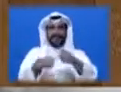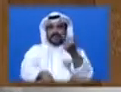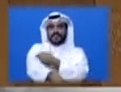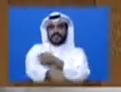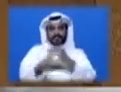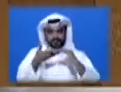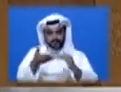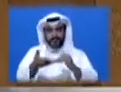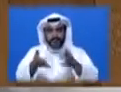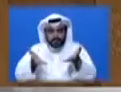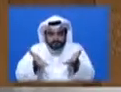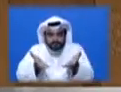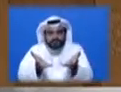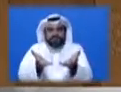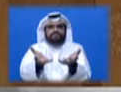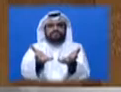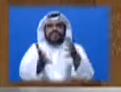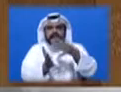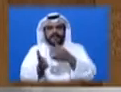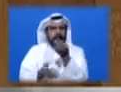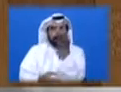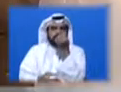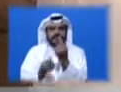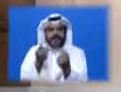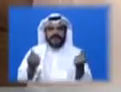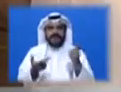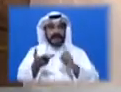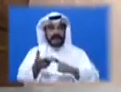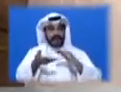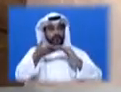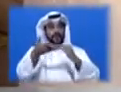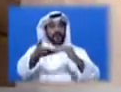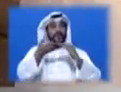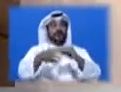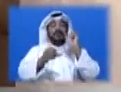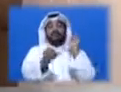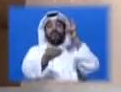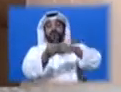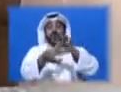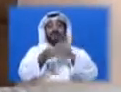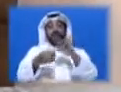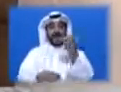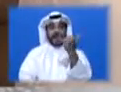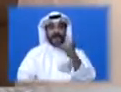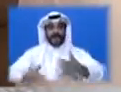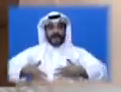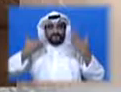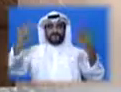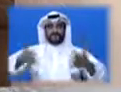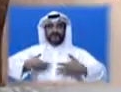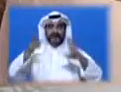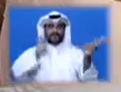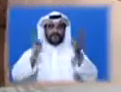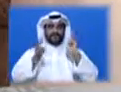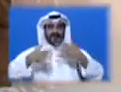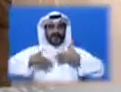الإصلاح الزراعي، الثورة اللي تبنت القومية العربية. أجواء الاحتفال كانت غامرة بالفرحة والسرور